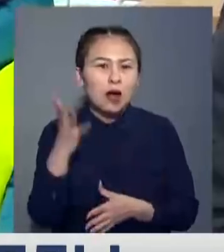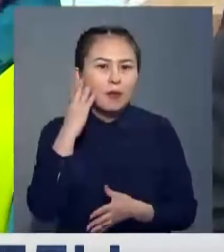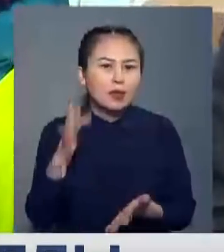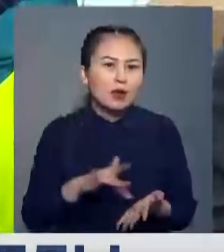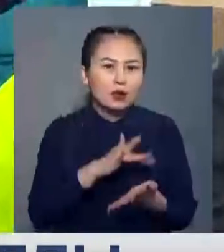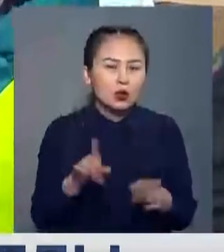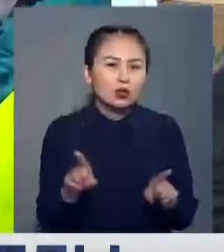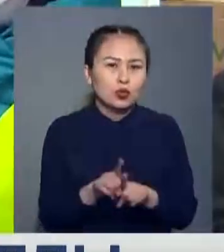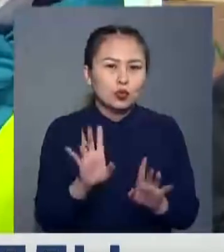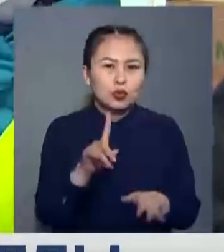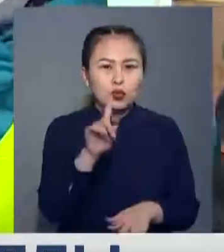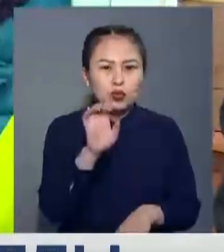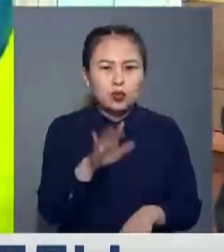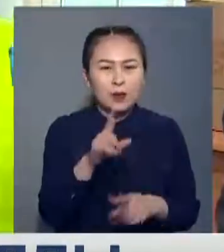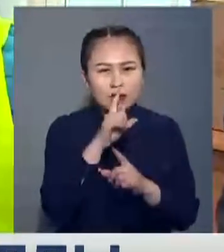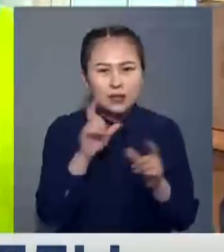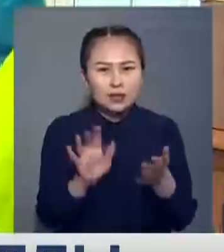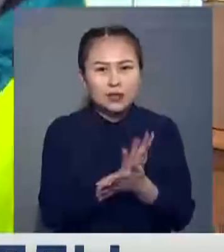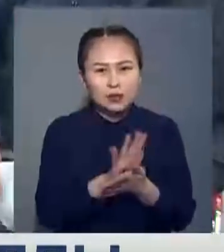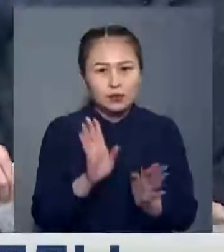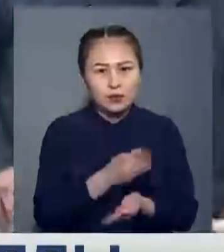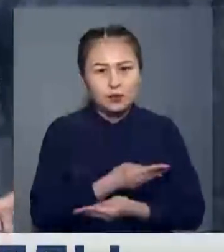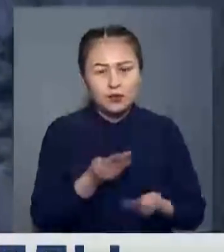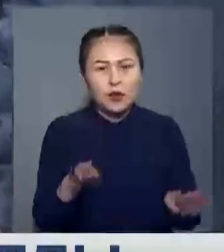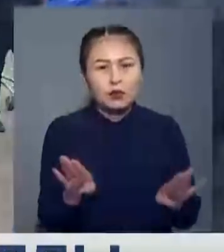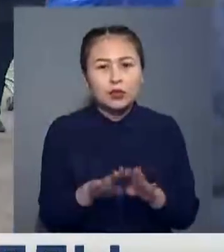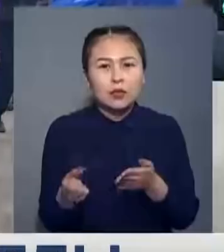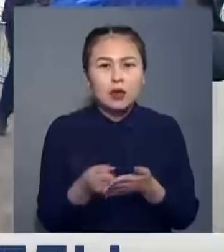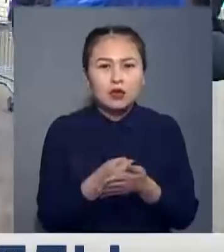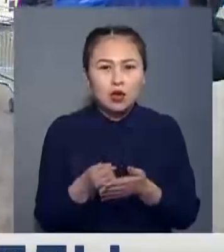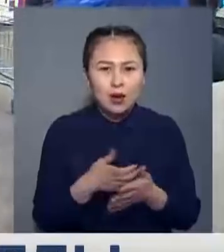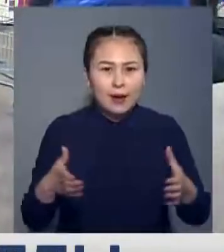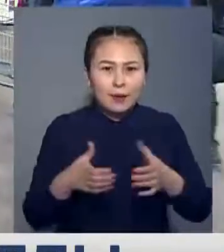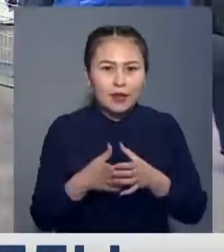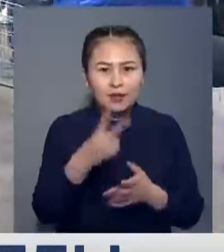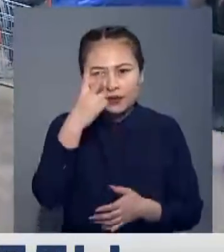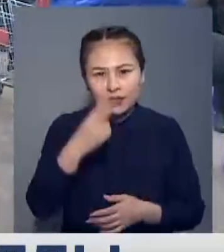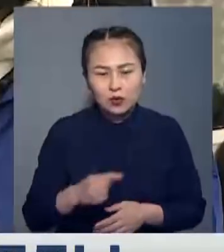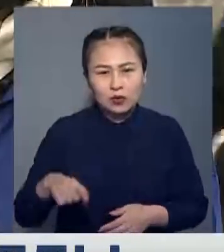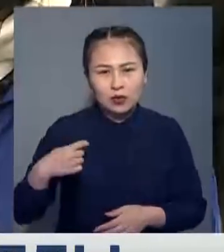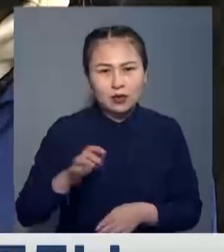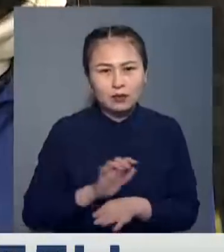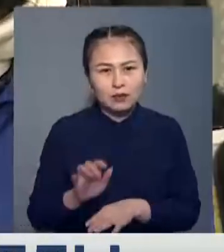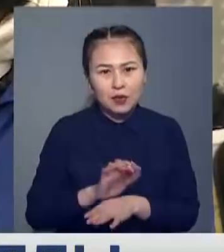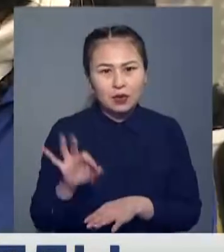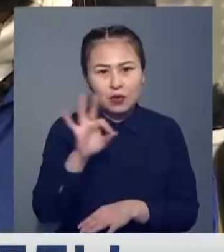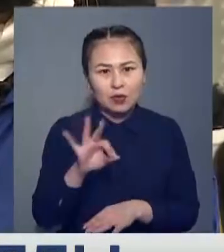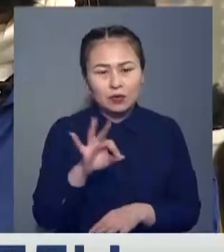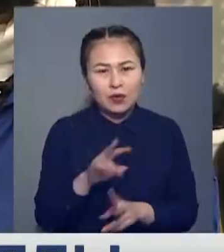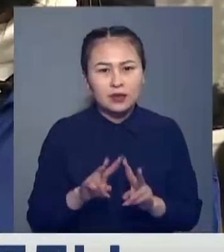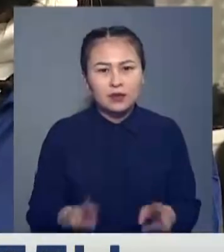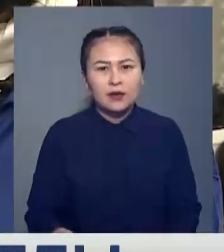қаласында қосылмақ. Осылайша 100 мың маска тегін таратылады. Бұл демеуші компанияның екі күнде өндірілген тауарына